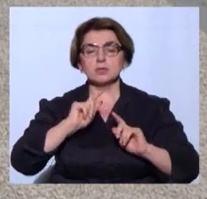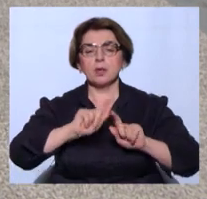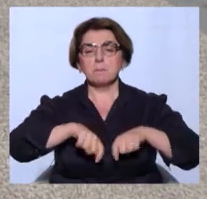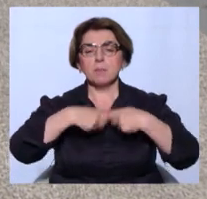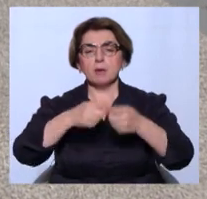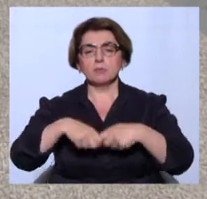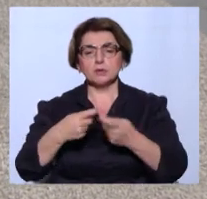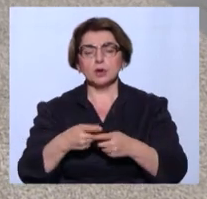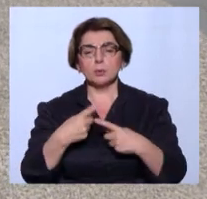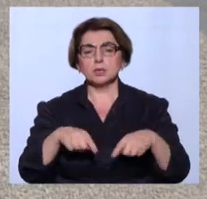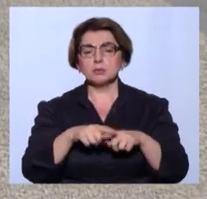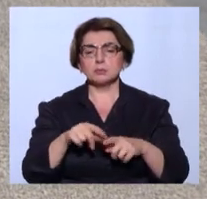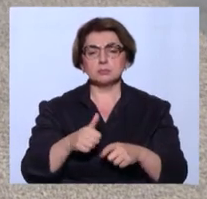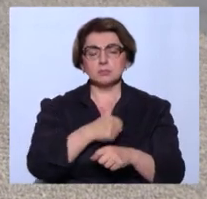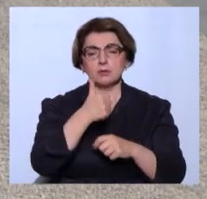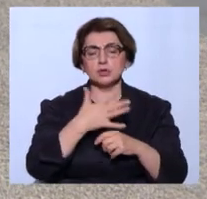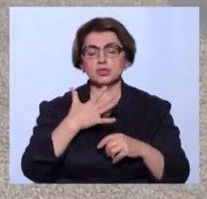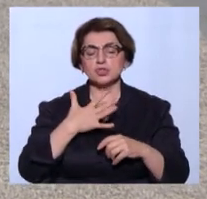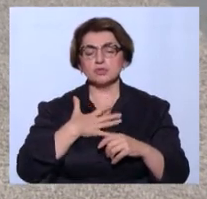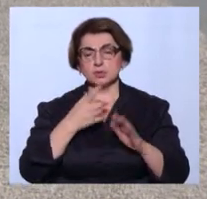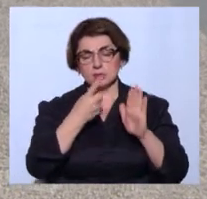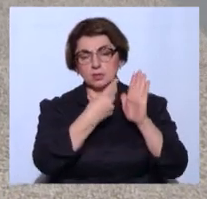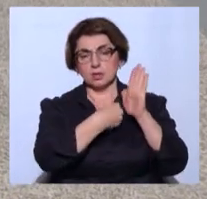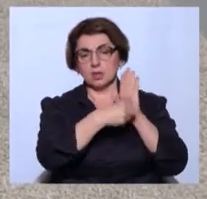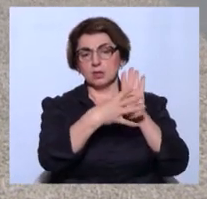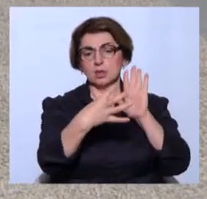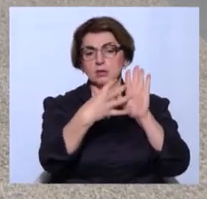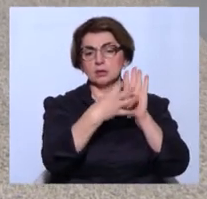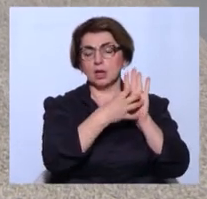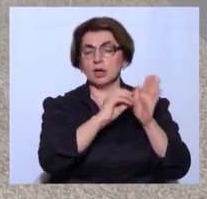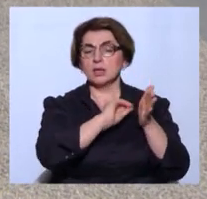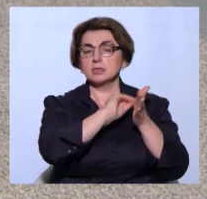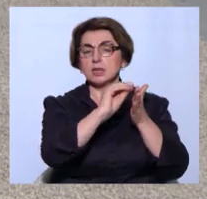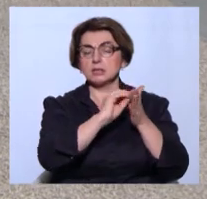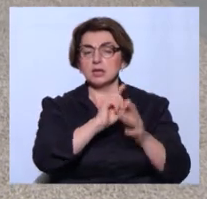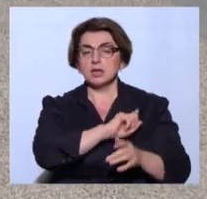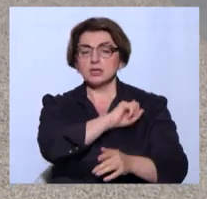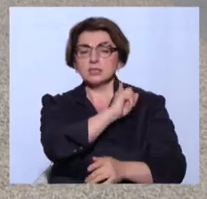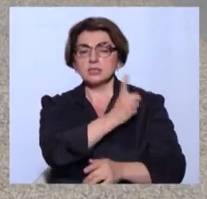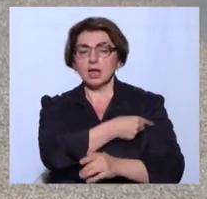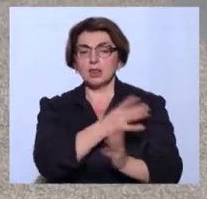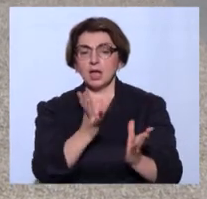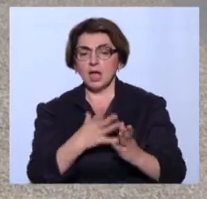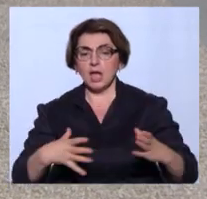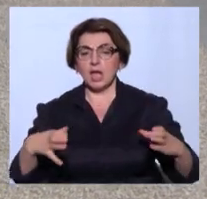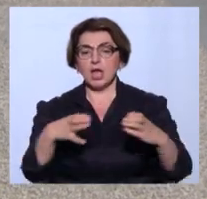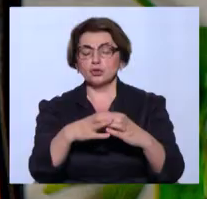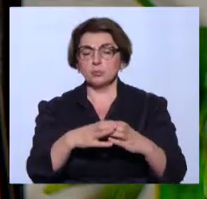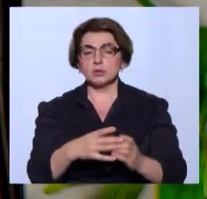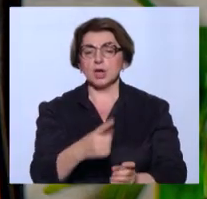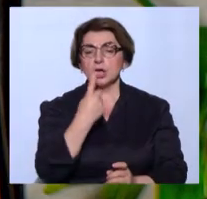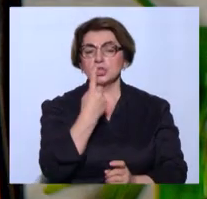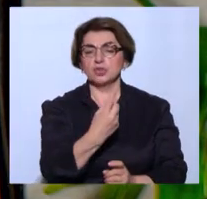მემკვიდრეობას და რაც მთავარია, ჩვენს გერბზე არსებობს ესეთი წარწერა: ძალა ერთობაშია, რაც მიგვანიშნებს, რომ თითოეული